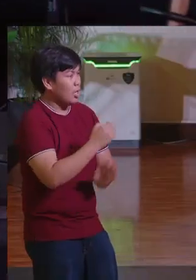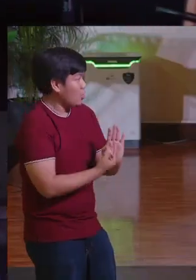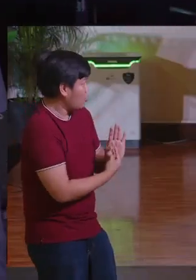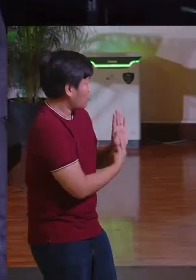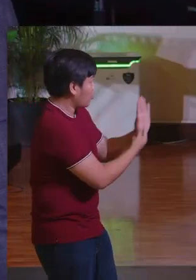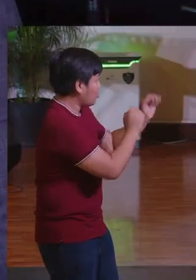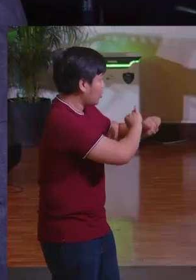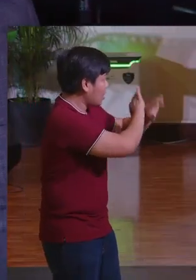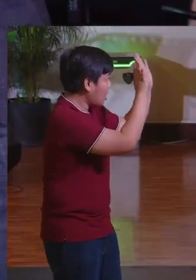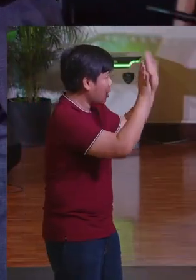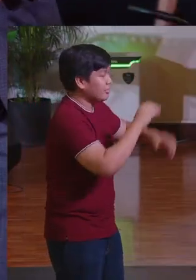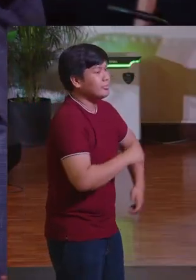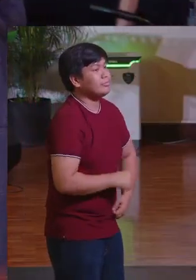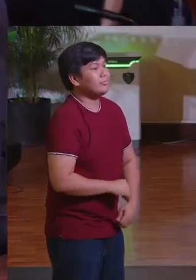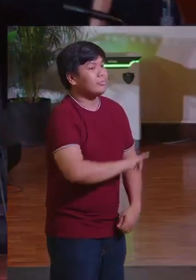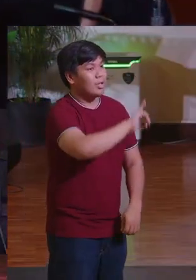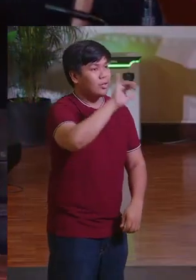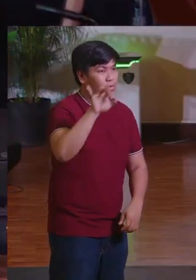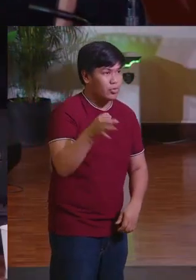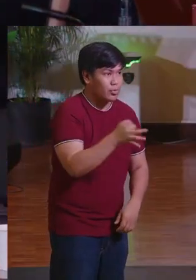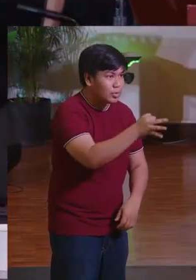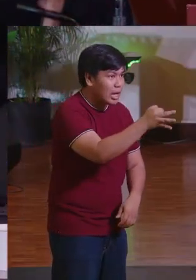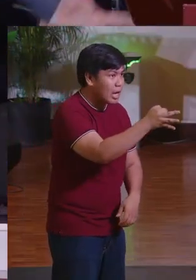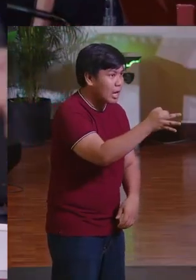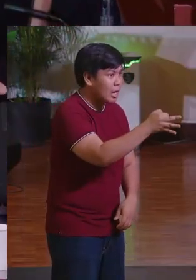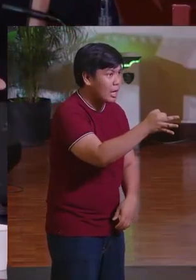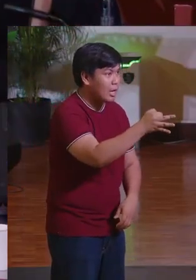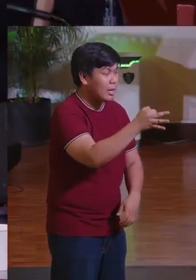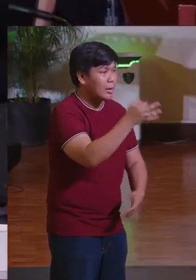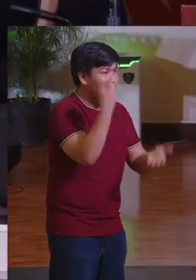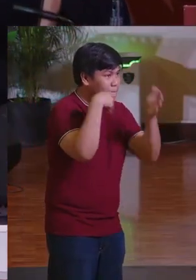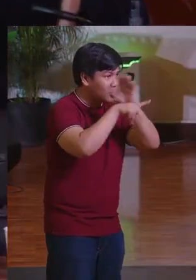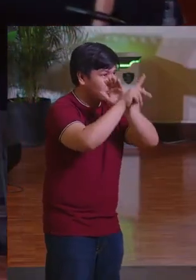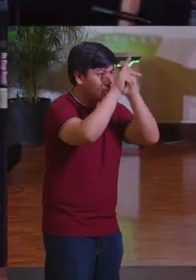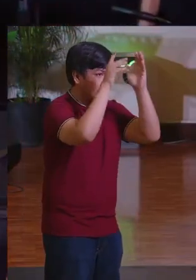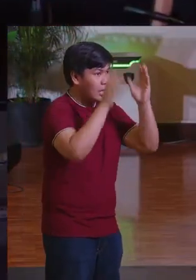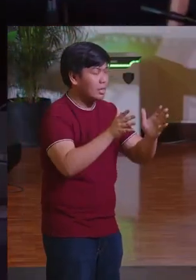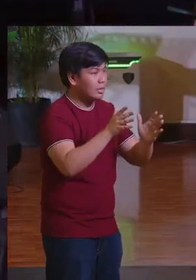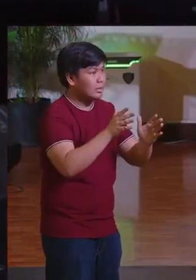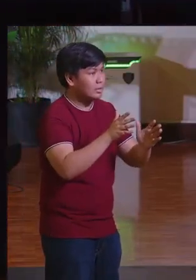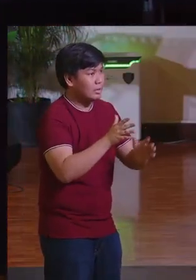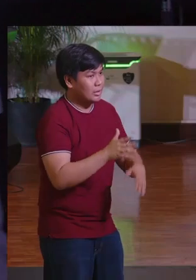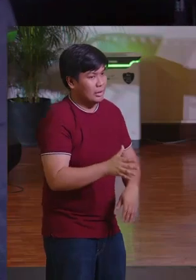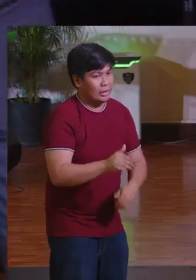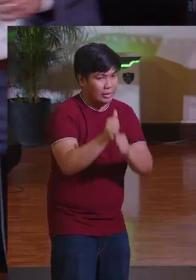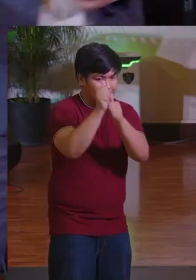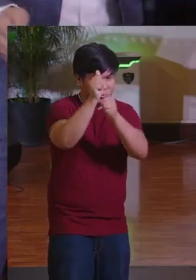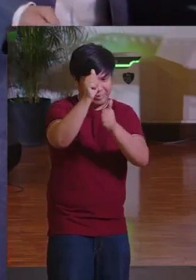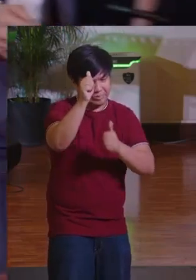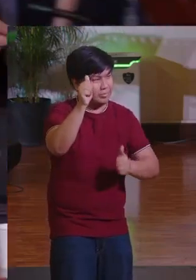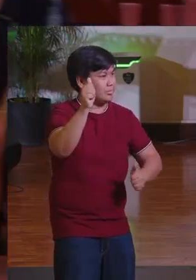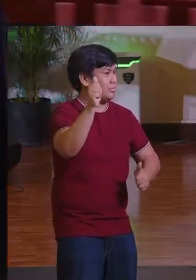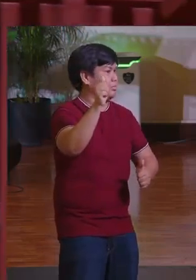ron Si Jonah, ang propeta, nakatayo sa liwanag, lumalakad palayo.